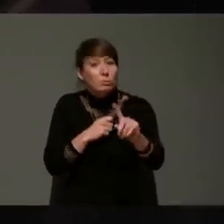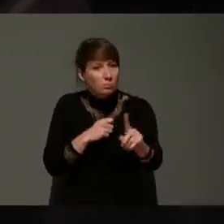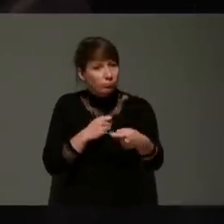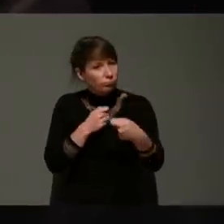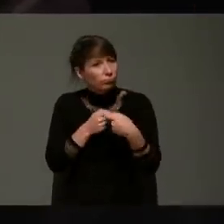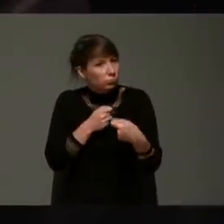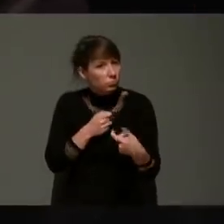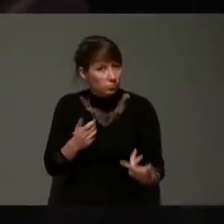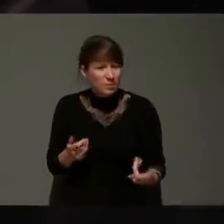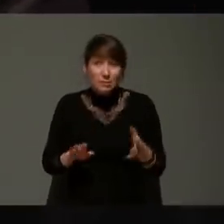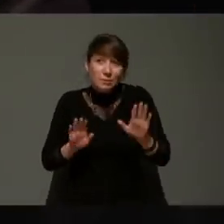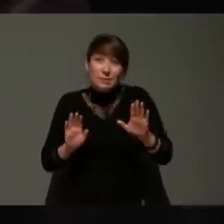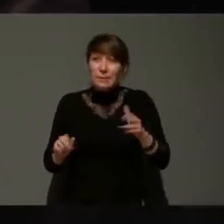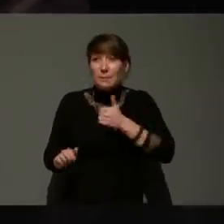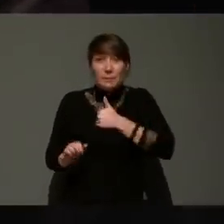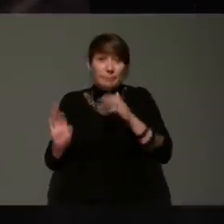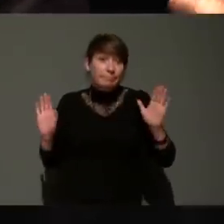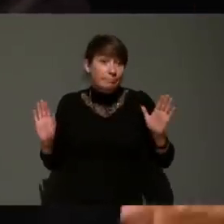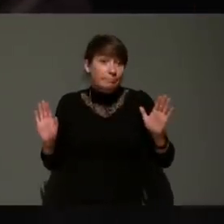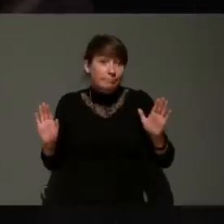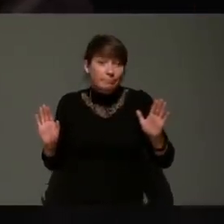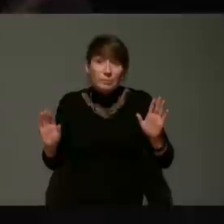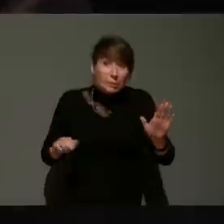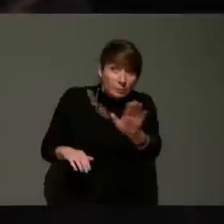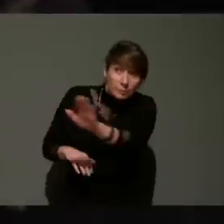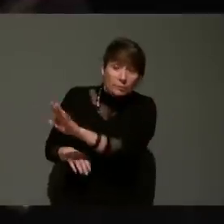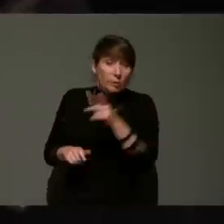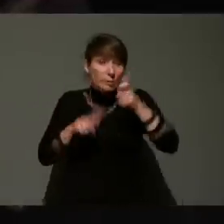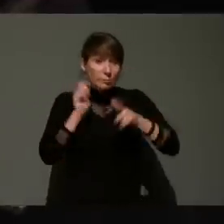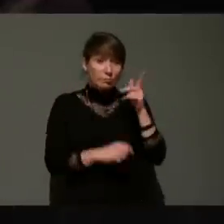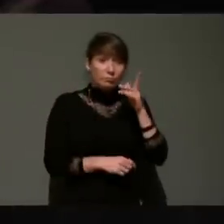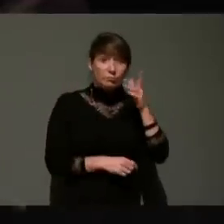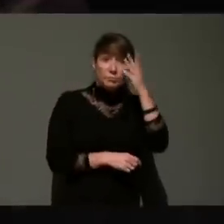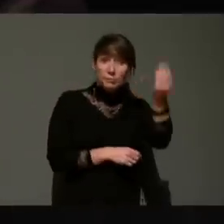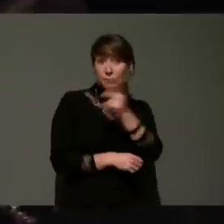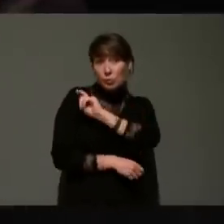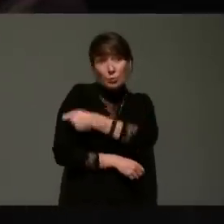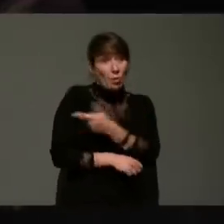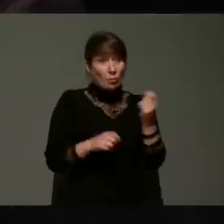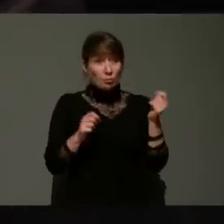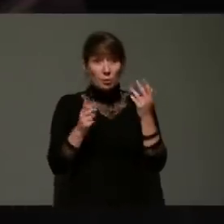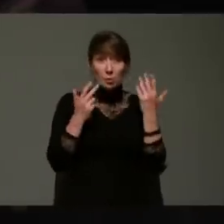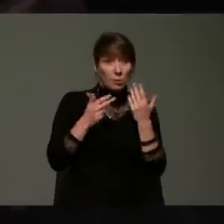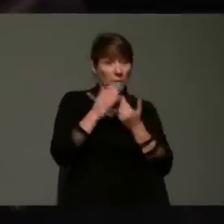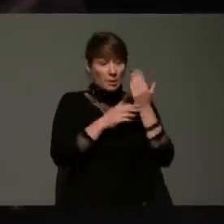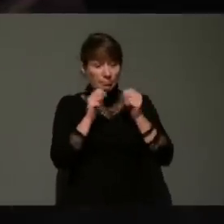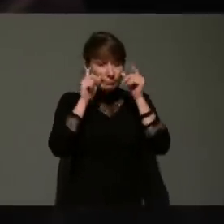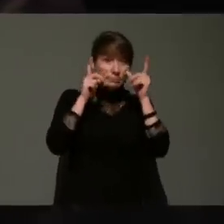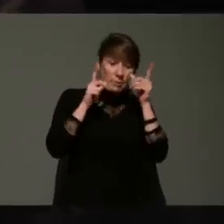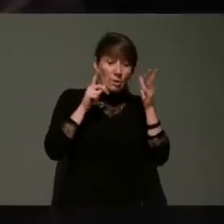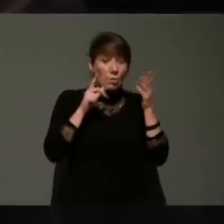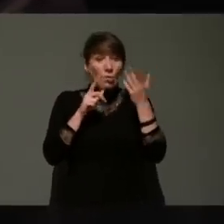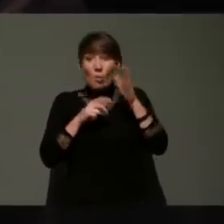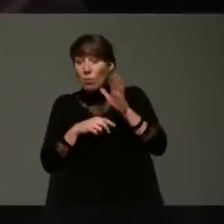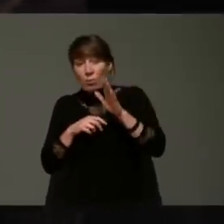ça. Vous avez des sportifs qui sont levés le matin à 8 heures. Vous en avez d'autres qui ont besoin d'aller jusqu'à 9-10 heures. Vous